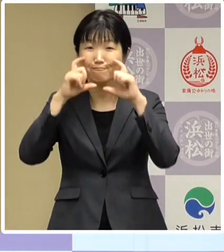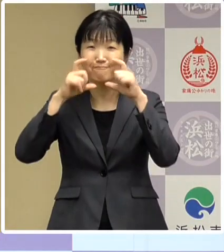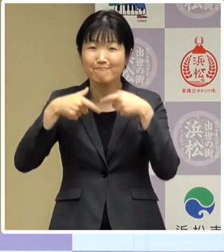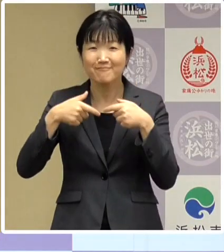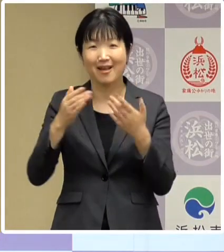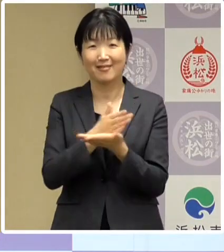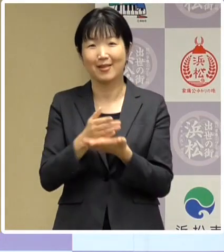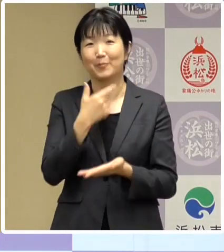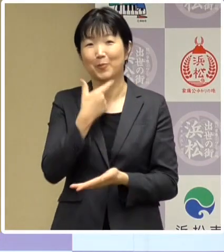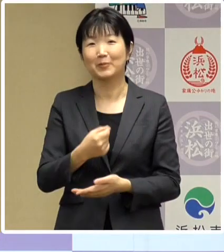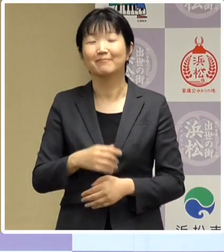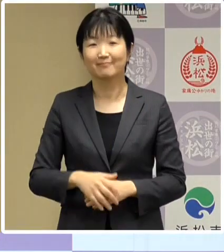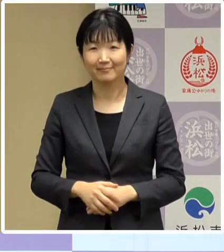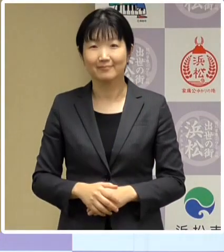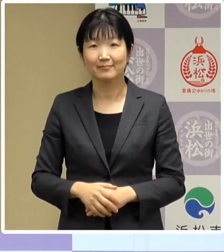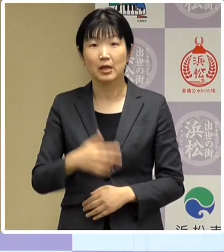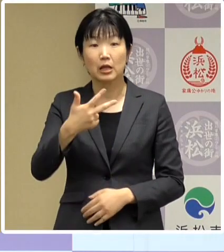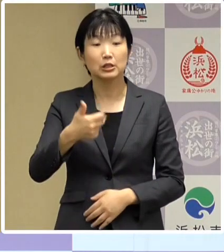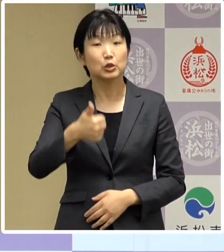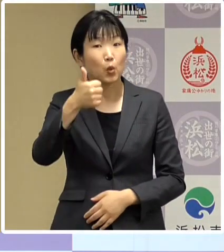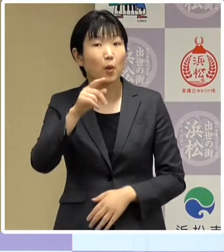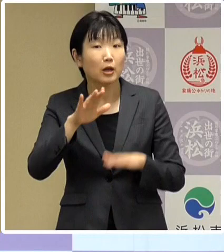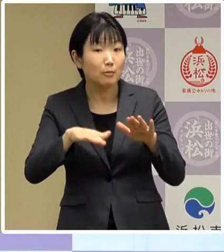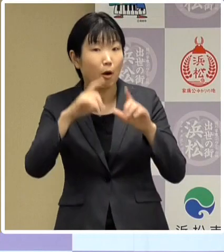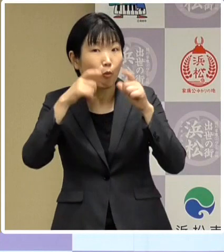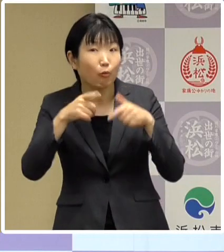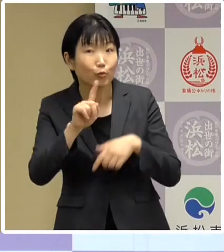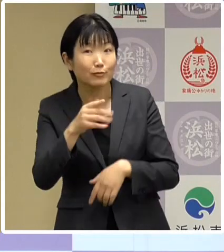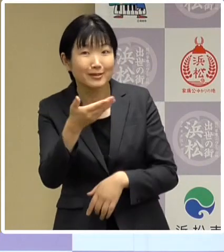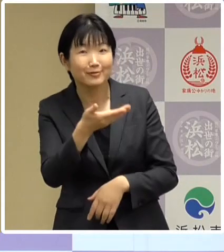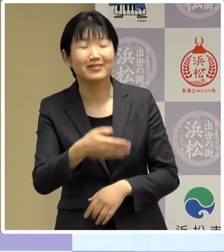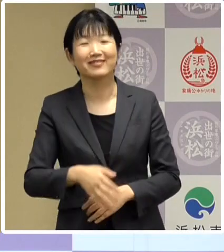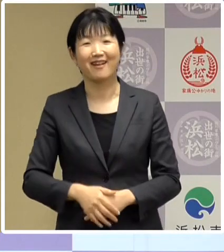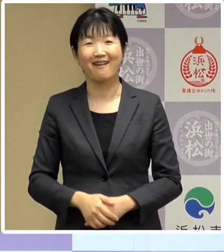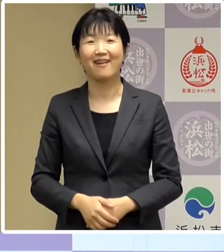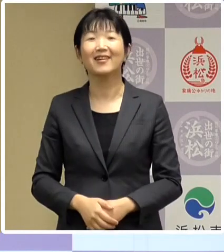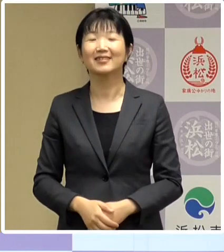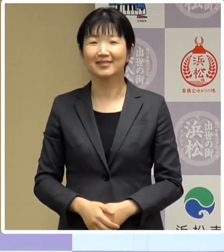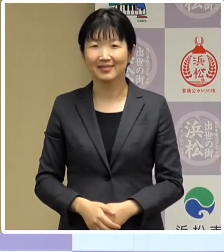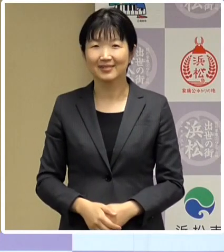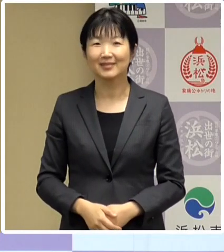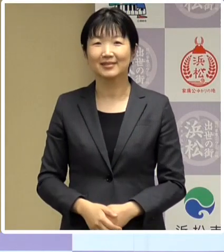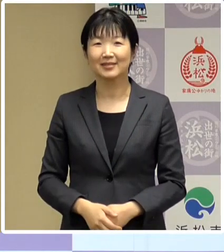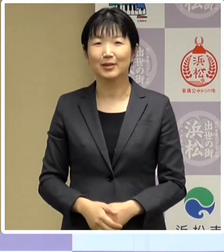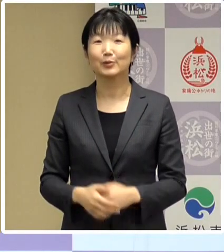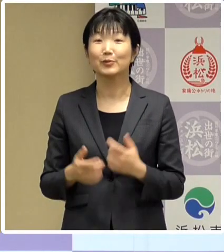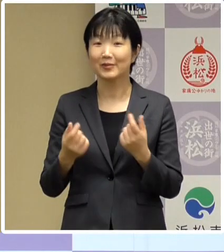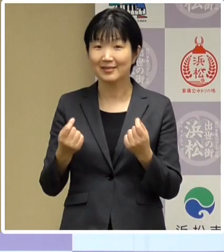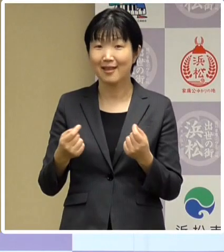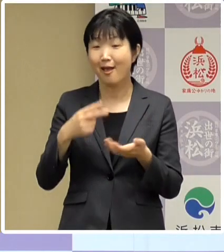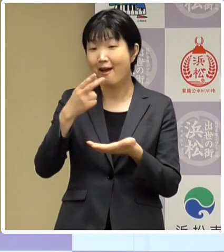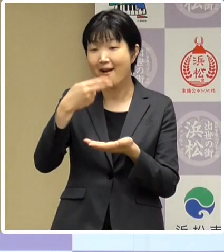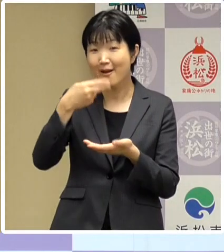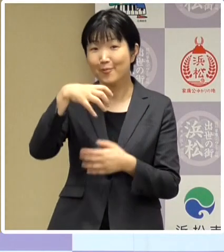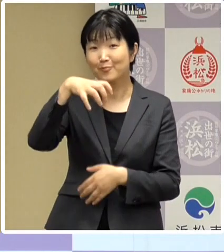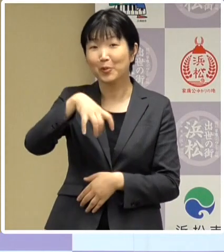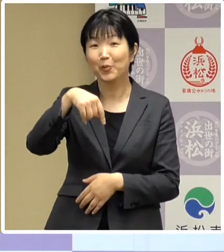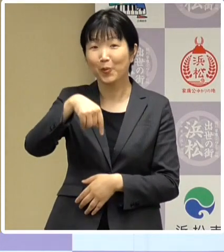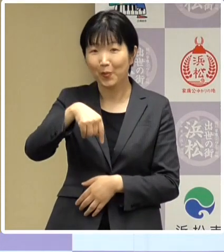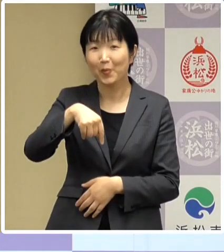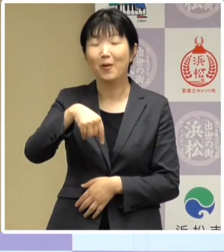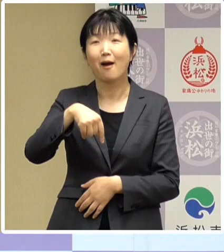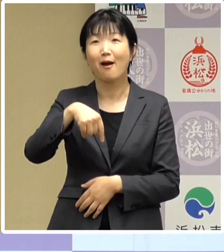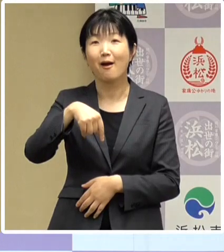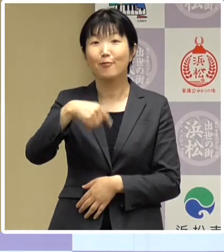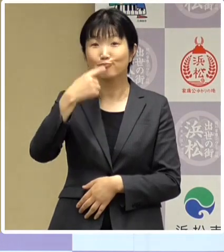。 市長は今どういうふうな形で臨んでいるんですか。 そうですね、まあ、ですからまあ飲食の席とか、